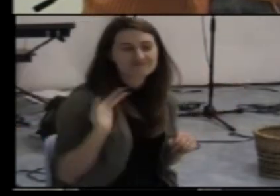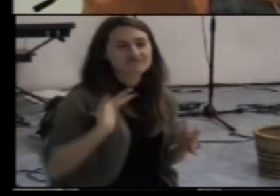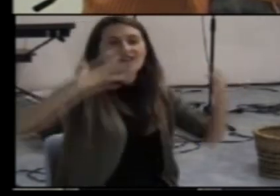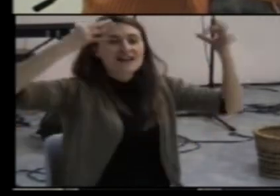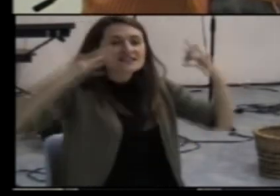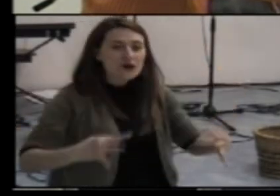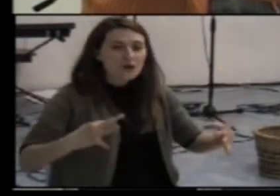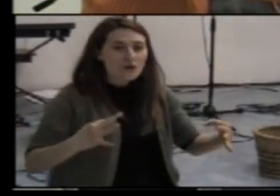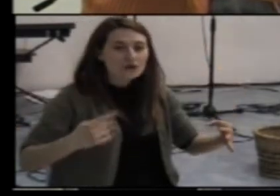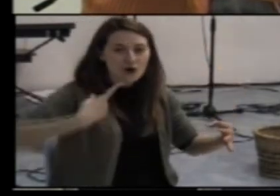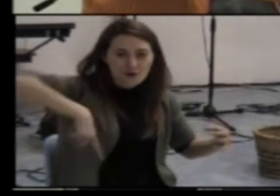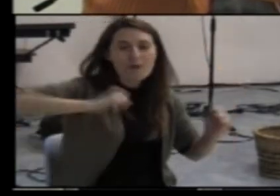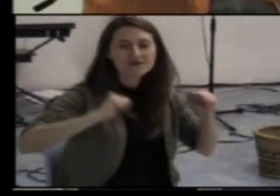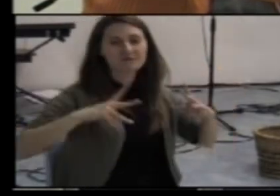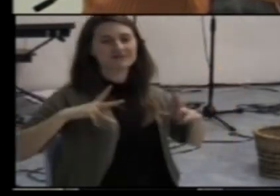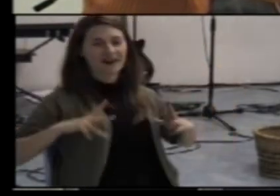sue braccia.